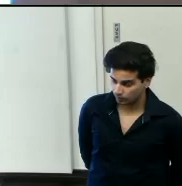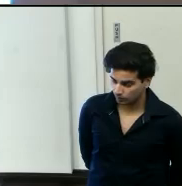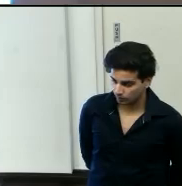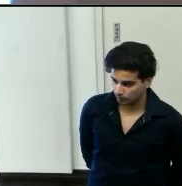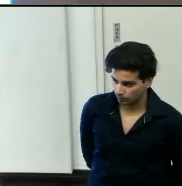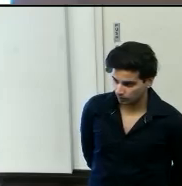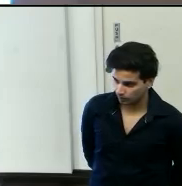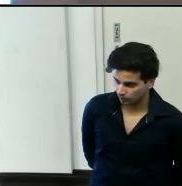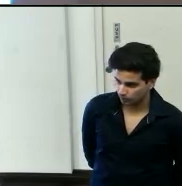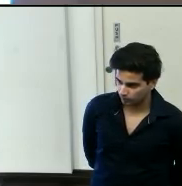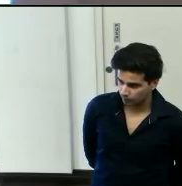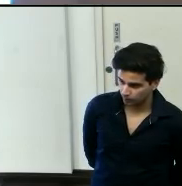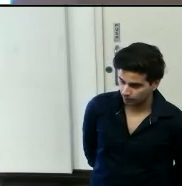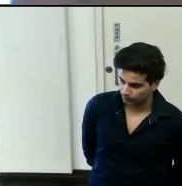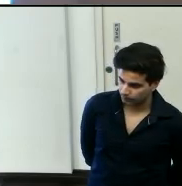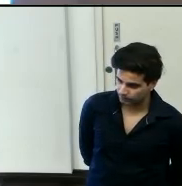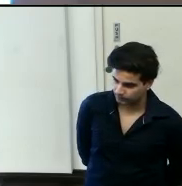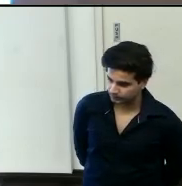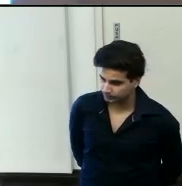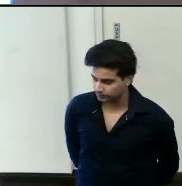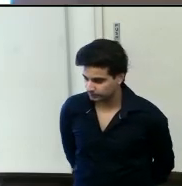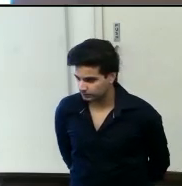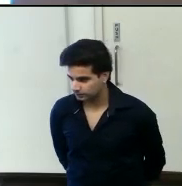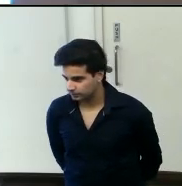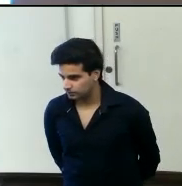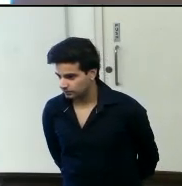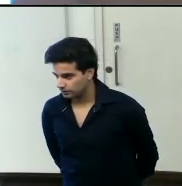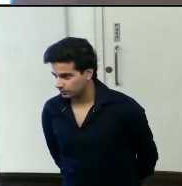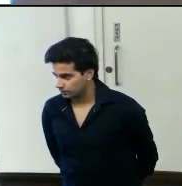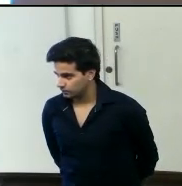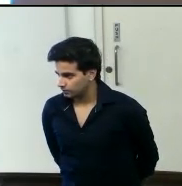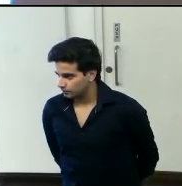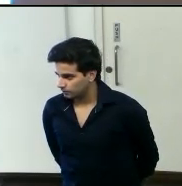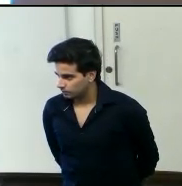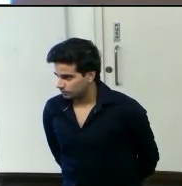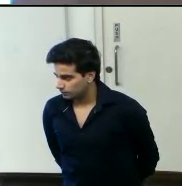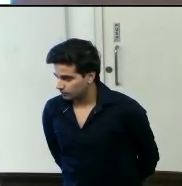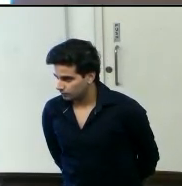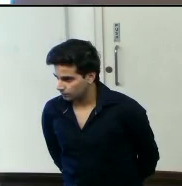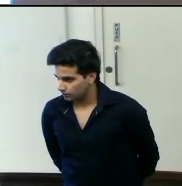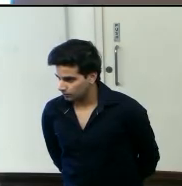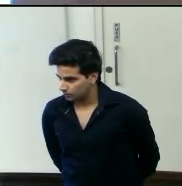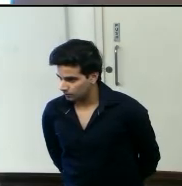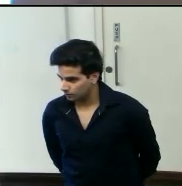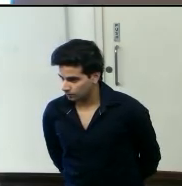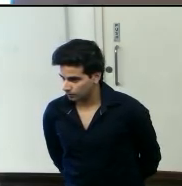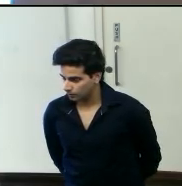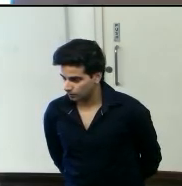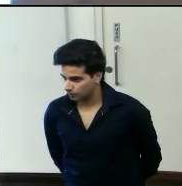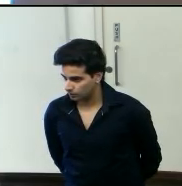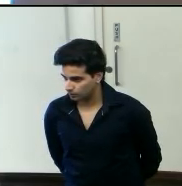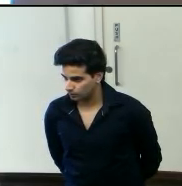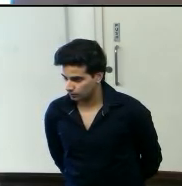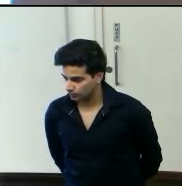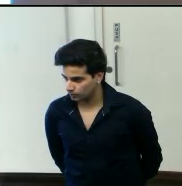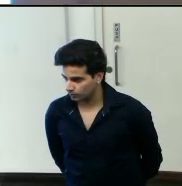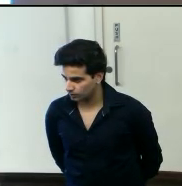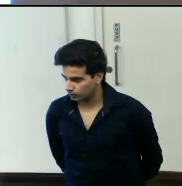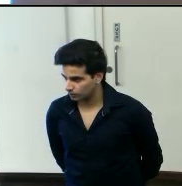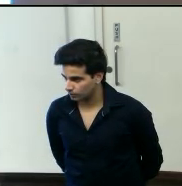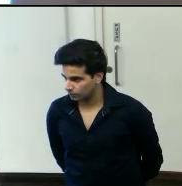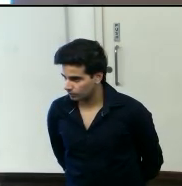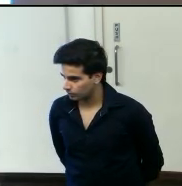ಶಬ್ದದ ಅಗತ್ಯ ಬೀಳೋದಿಲ್ಲ. ಸೊ ಆ ಥರದಲ್ಲಿ ಶಬ್ದ ಮತ್ತು ಮೌನದ ಸಂಬಂಧನ ನಾನು